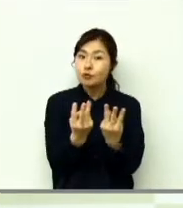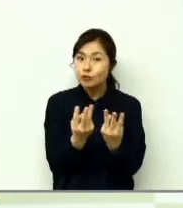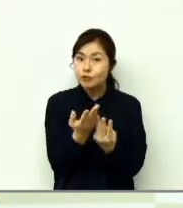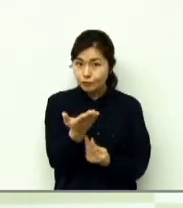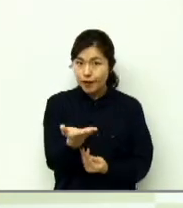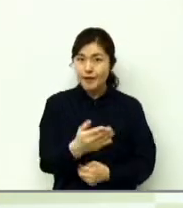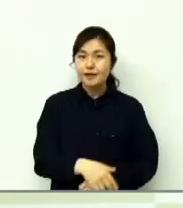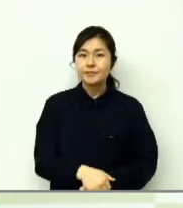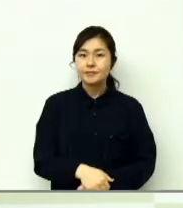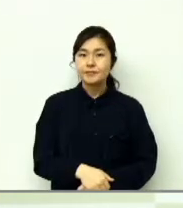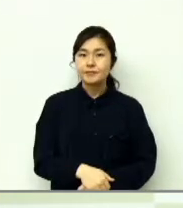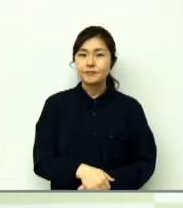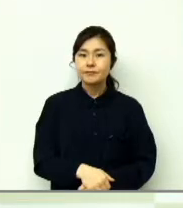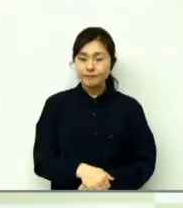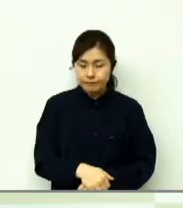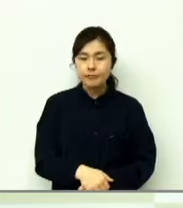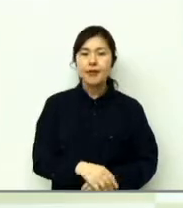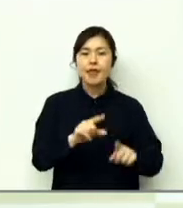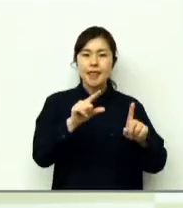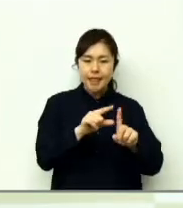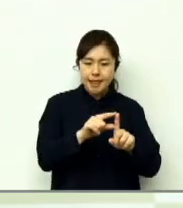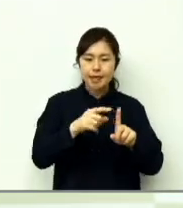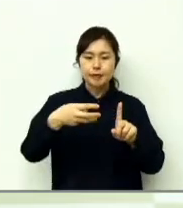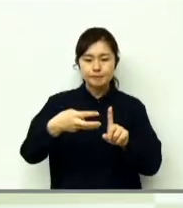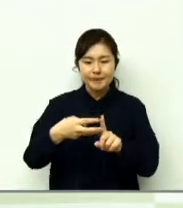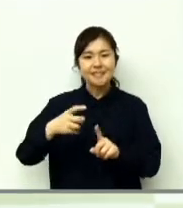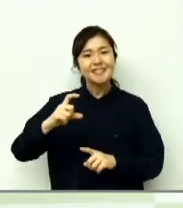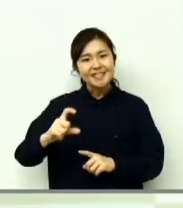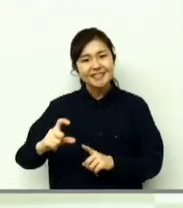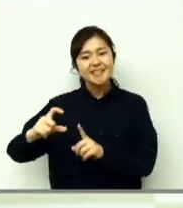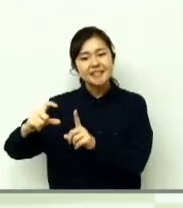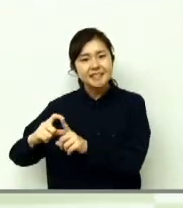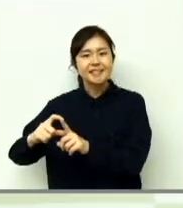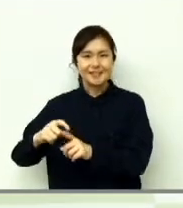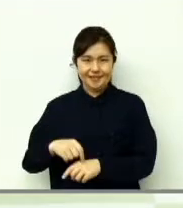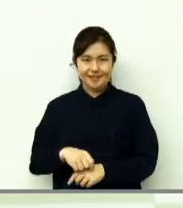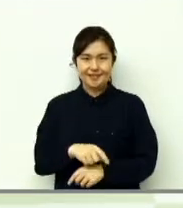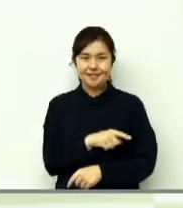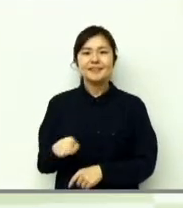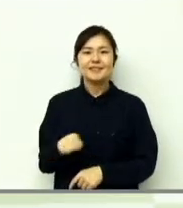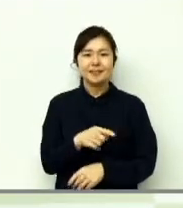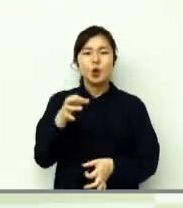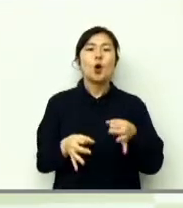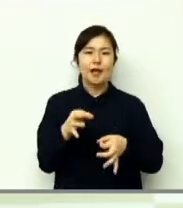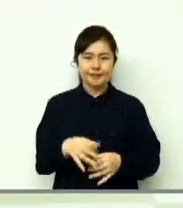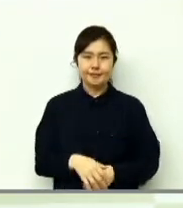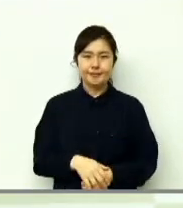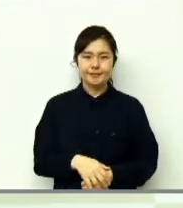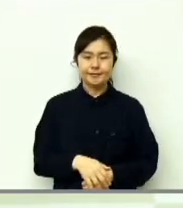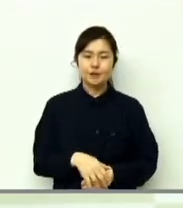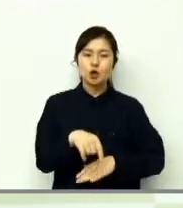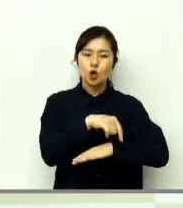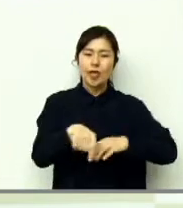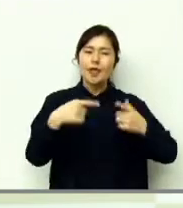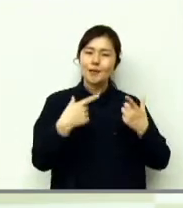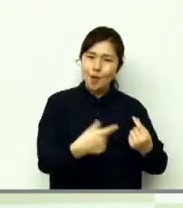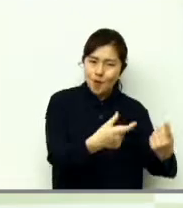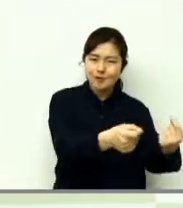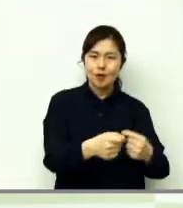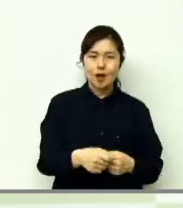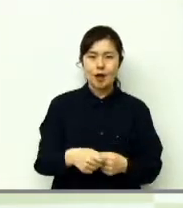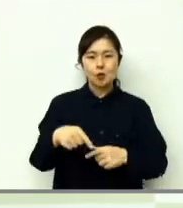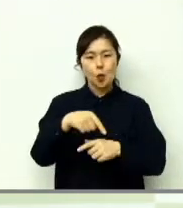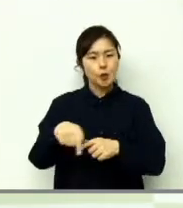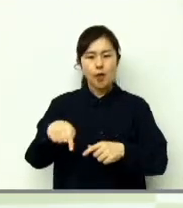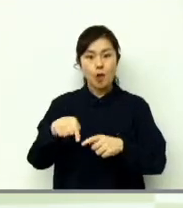これまで ABC とか、まあ、予定通り進んでいるとか、あるいは予定よりも多くとかよく進んでいるという評